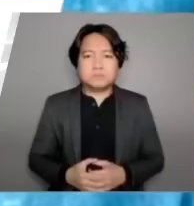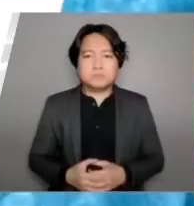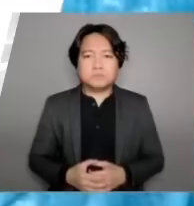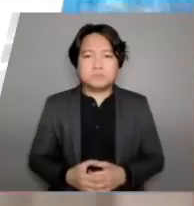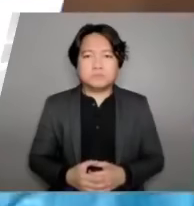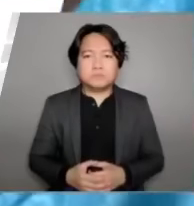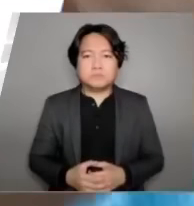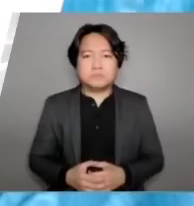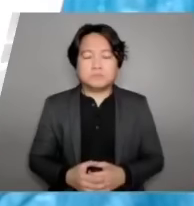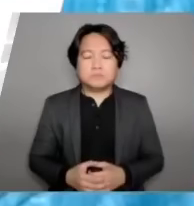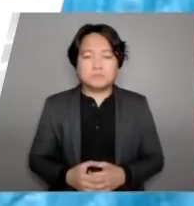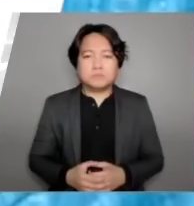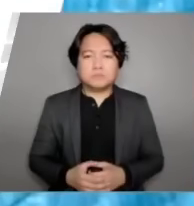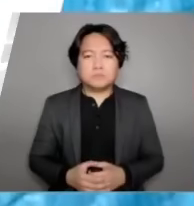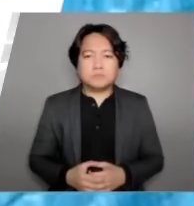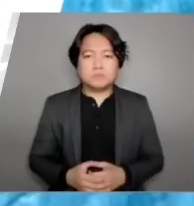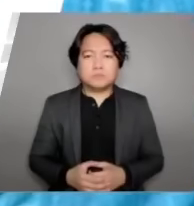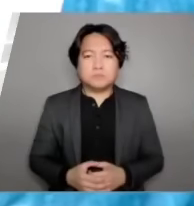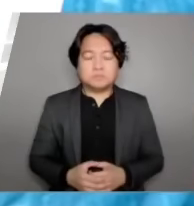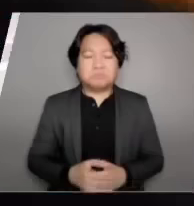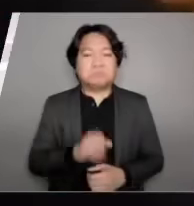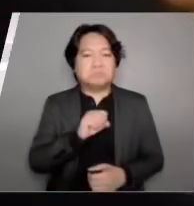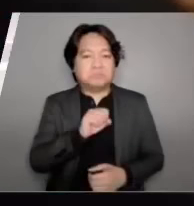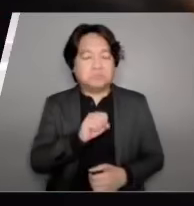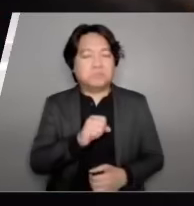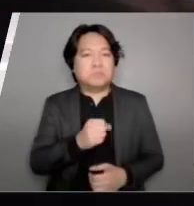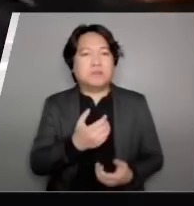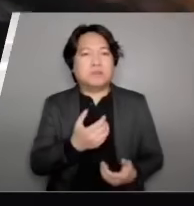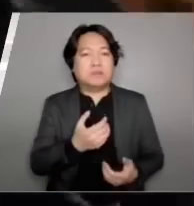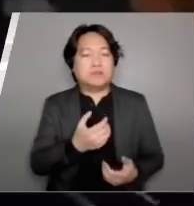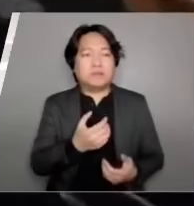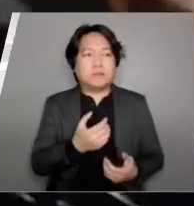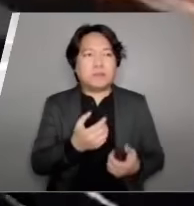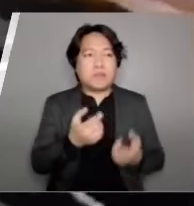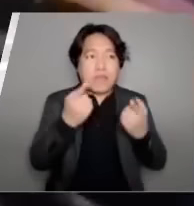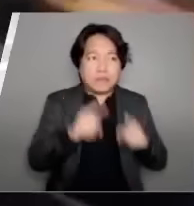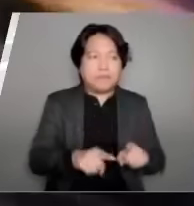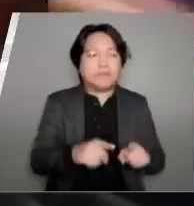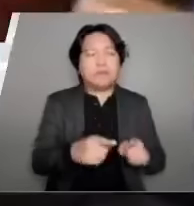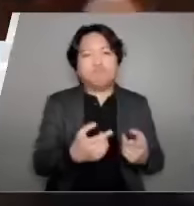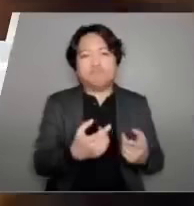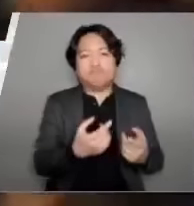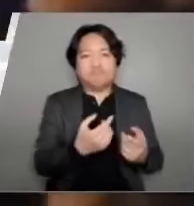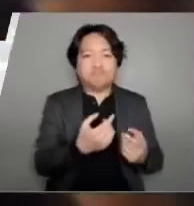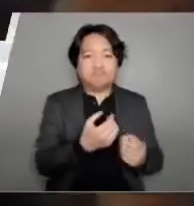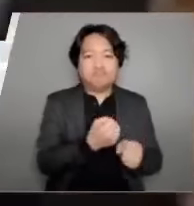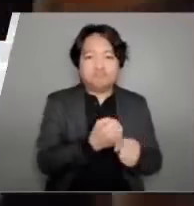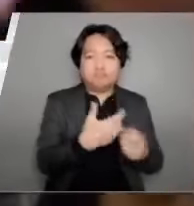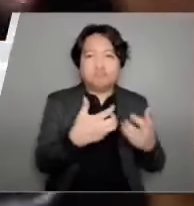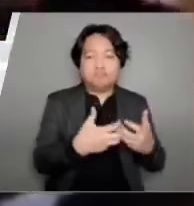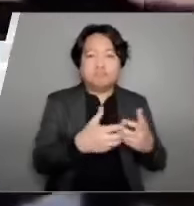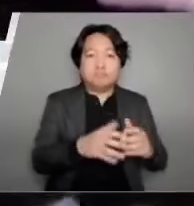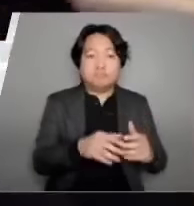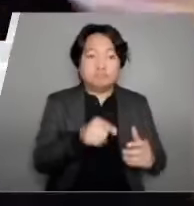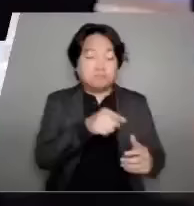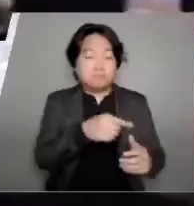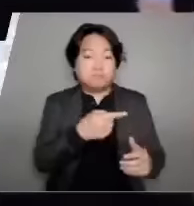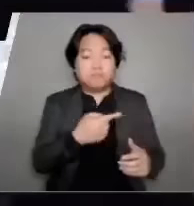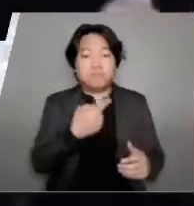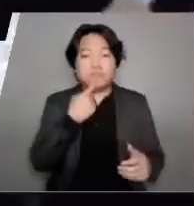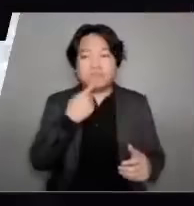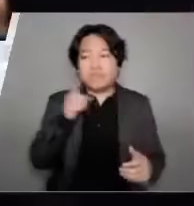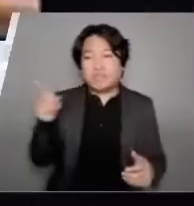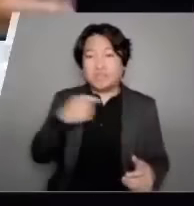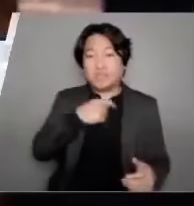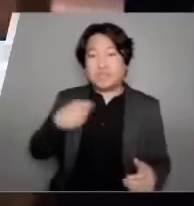ko tumalong, naramdaman ko na may tama na talaga ako. Taliwas sa sinabi ng China na ang mga Chino ang nag-rescue sa mga Pilipino, kwento